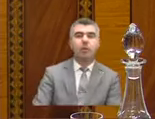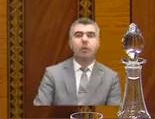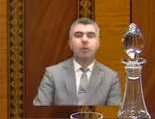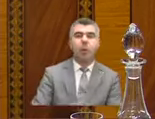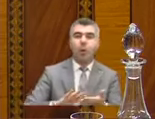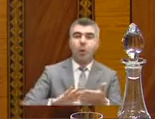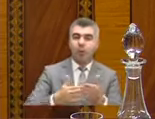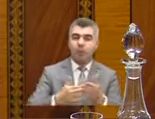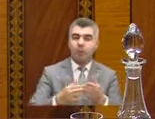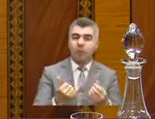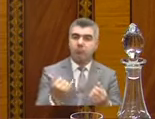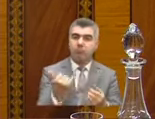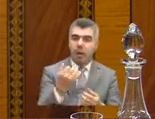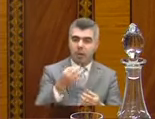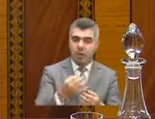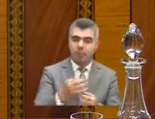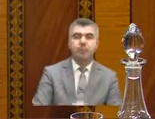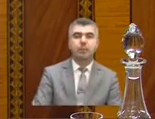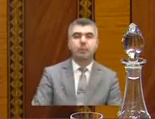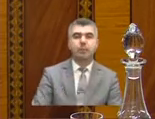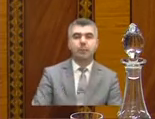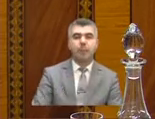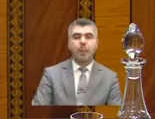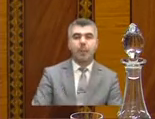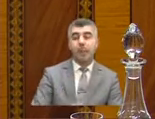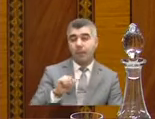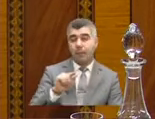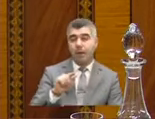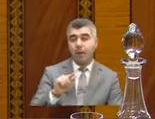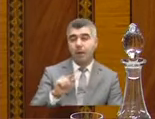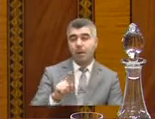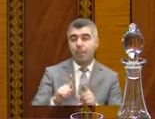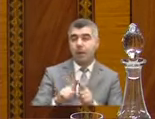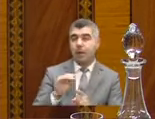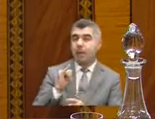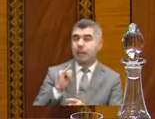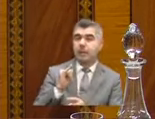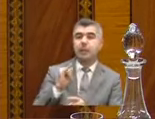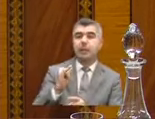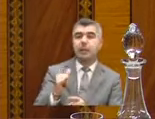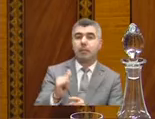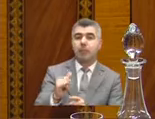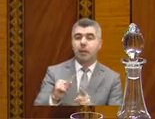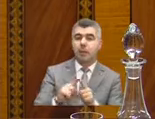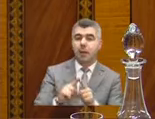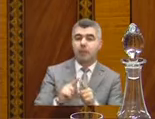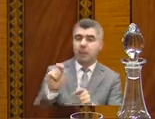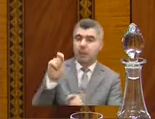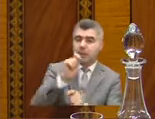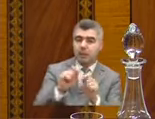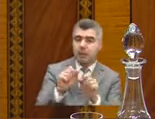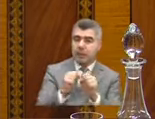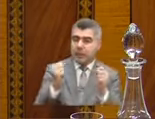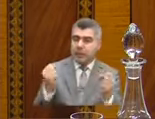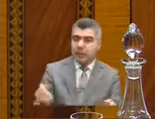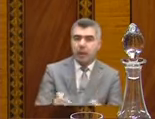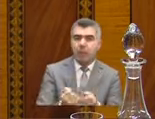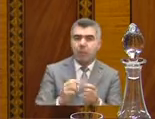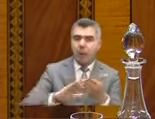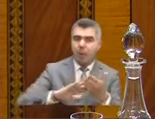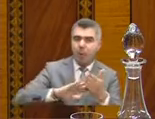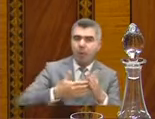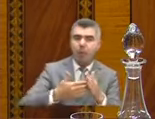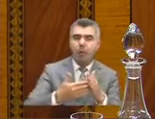على عرش أسلافه الميامين، وهو العهد الذي عرف مسارا تنمويا شاملا